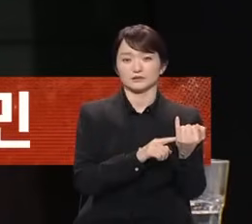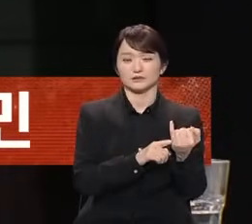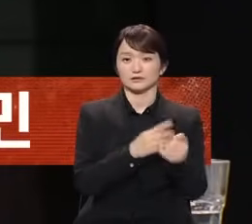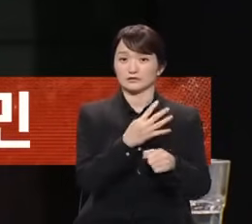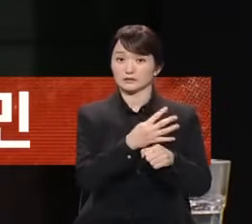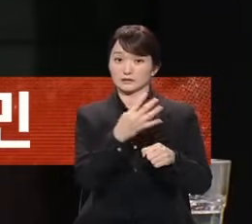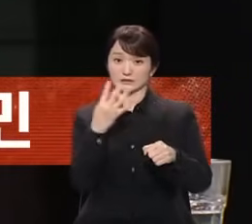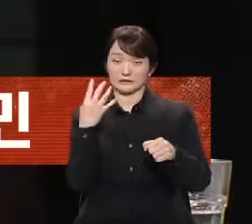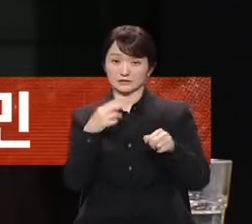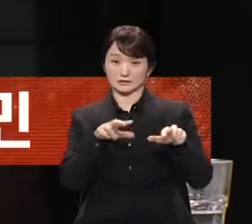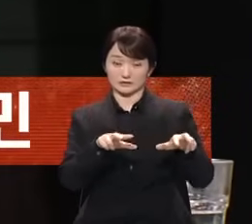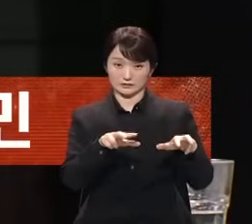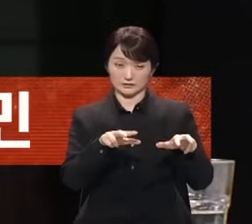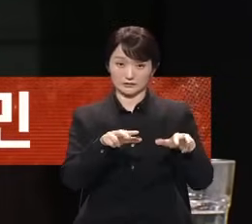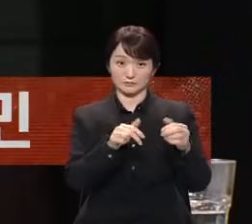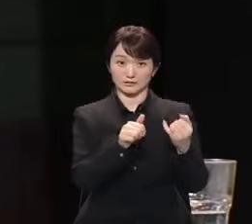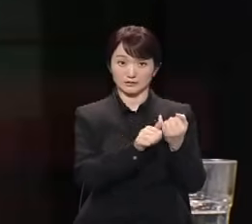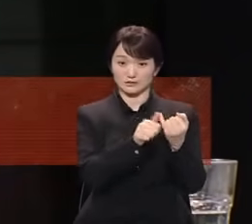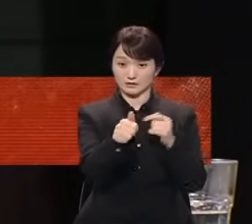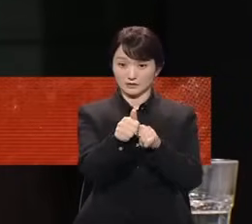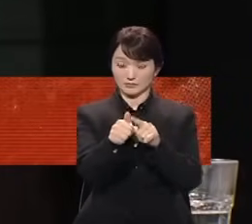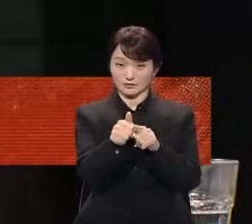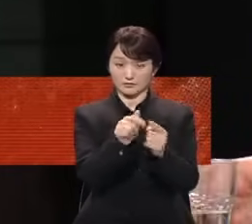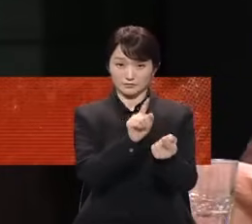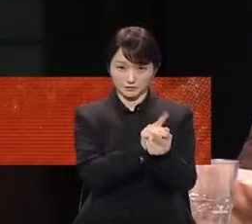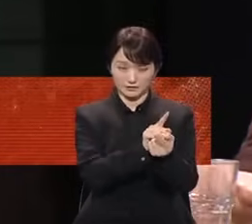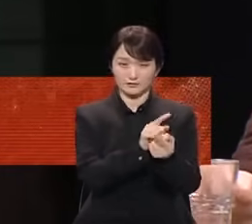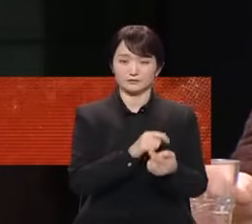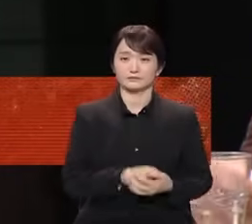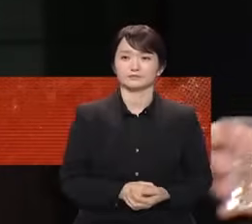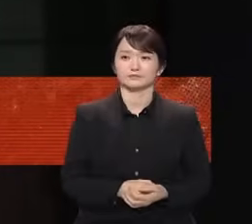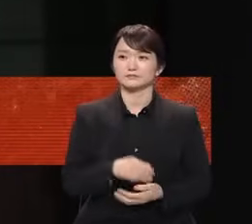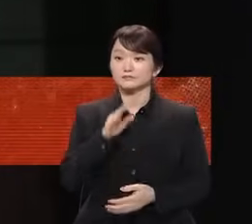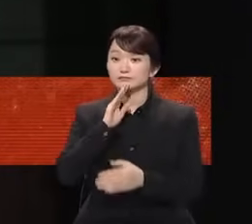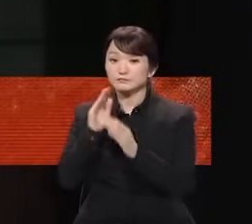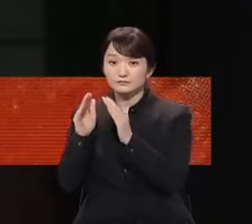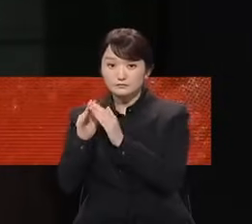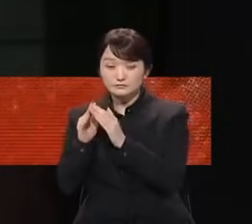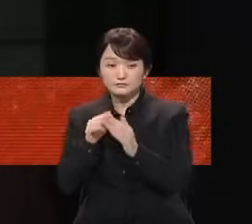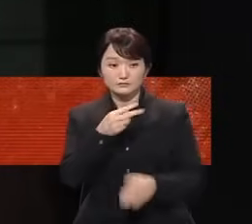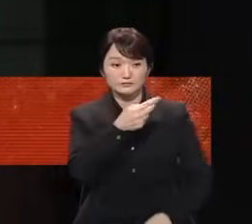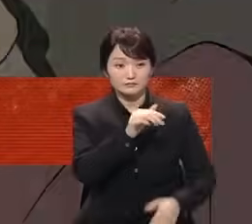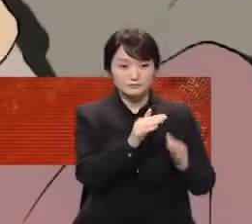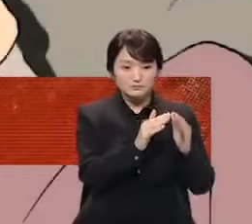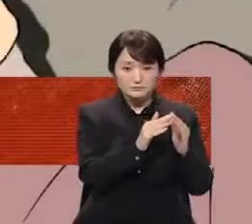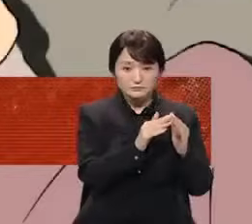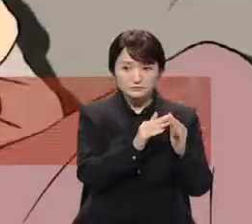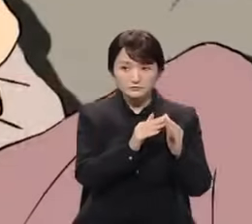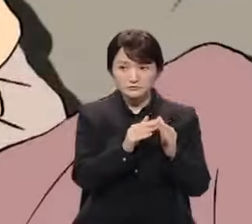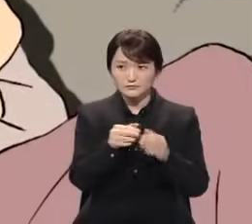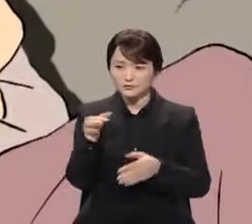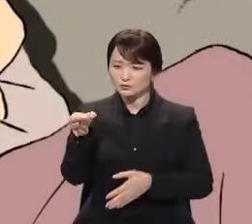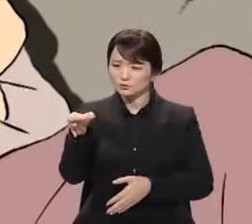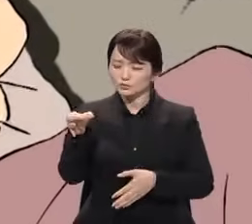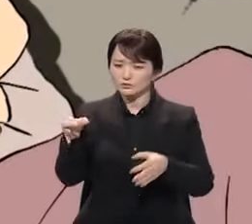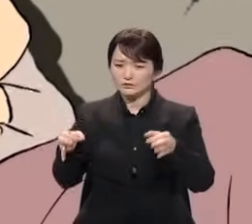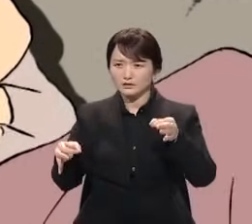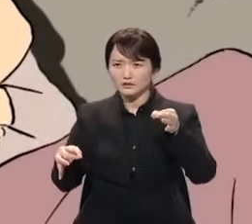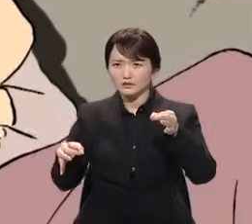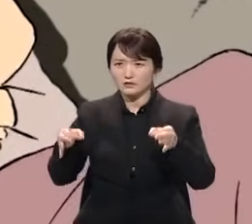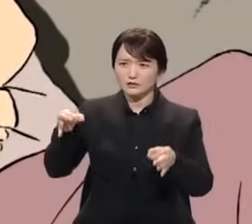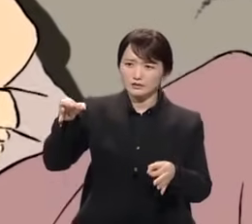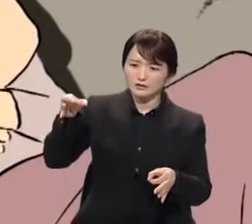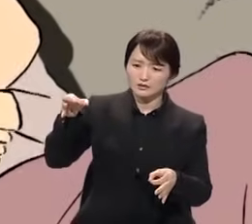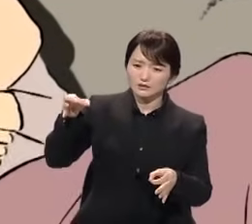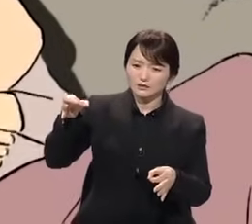소울메이트 같은 지금의 남편을 만났습니다. 그런데 친정에서는요, 이 남편 또 시가랑 경제적인 격차가 난다는 이유로 너무